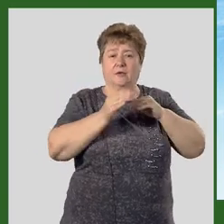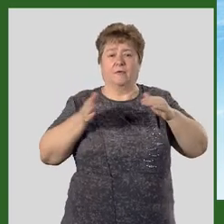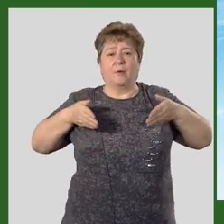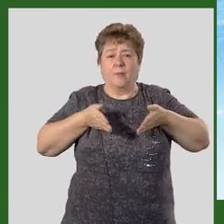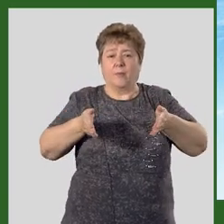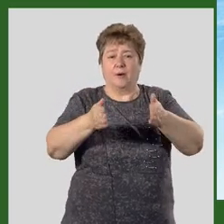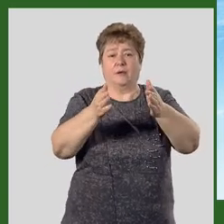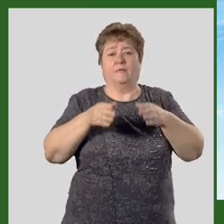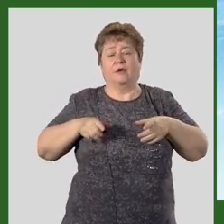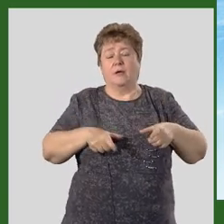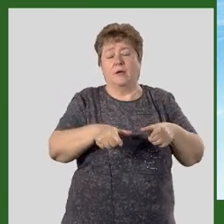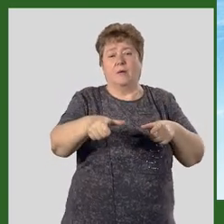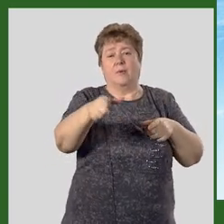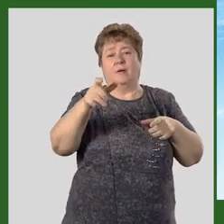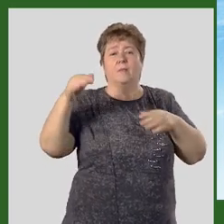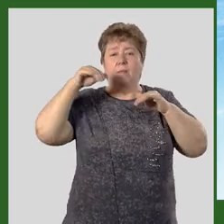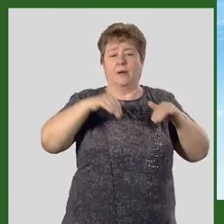проливы, моря.